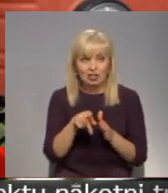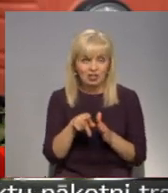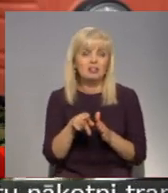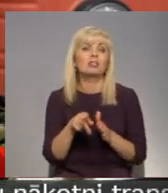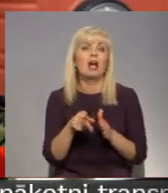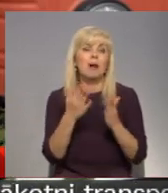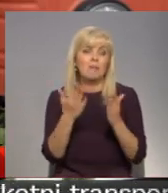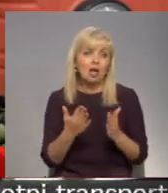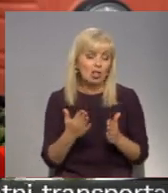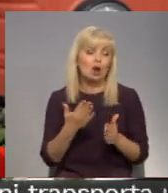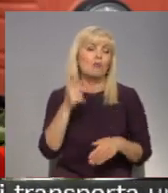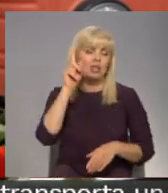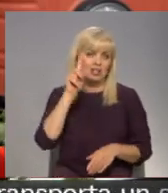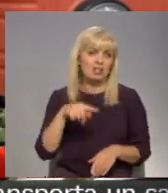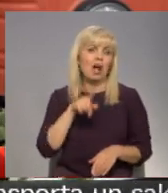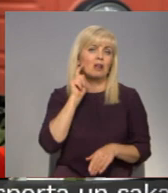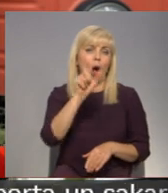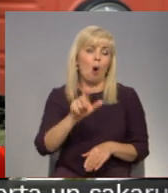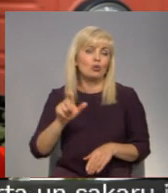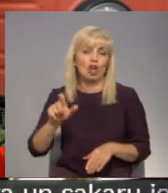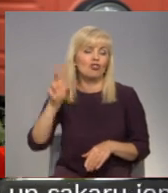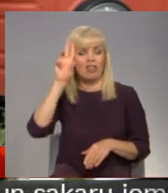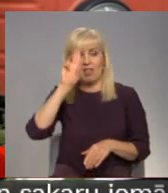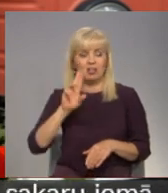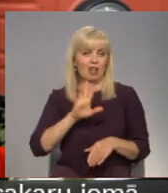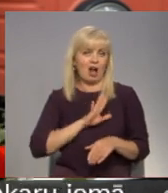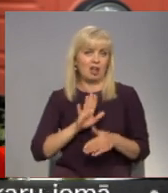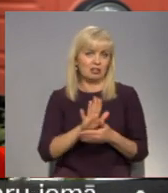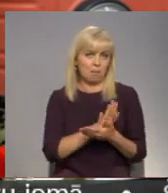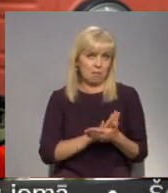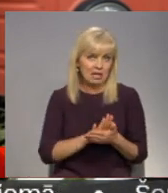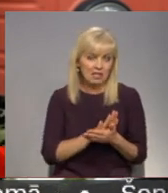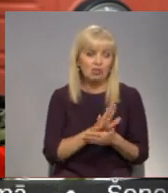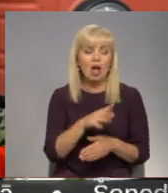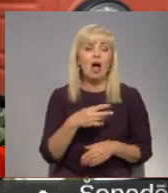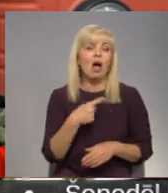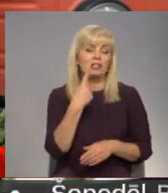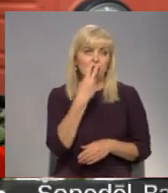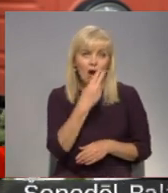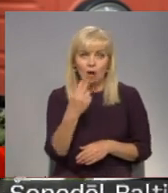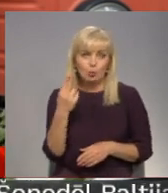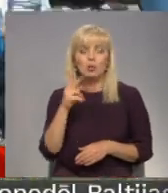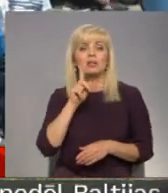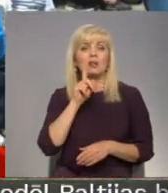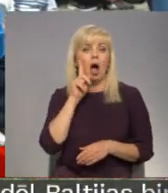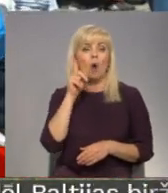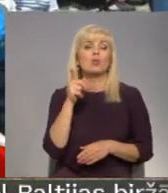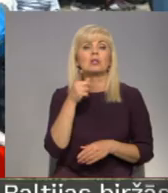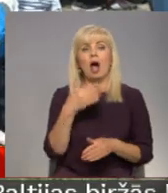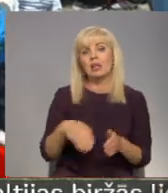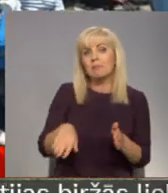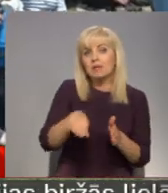mūsējie jaunieši jau nezina, kas ir bijis, ja, un tā kā līdz ar to ar vien skatos, ka ar vien jaunāki